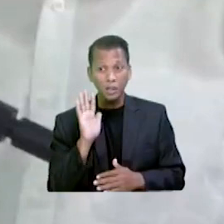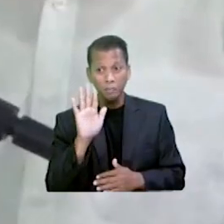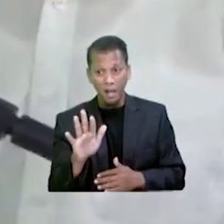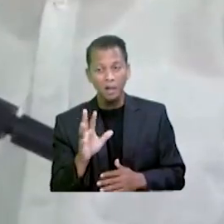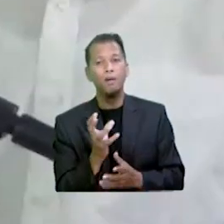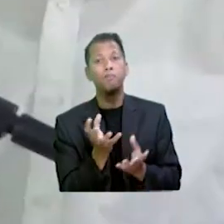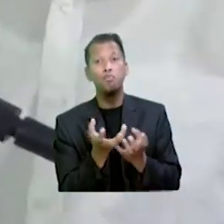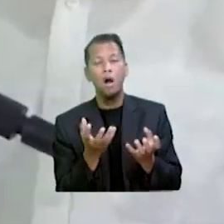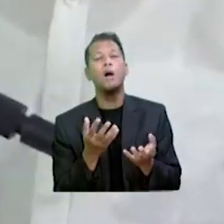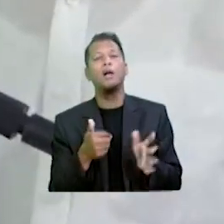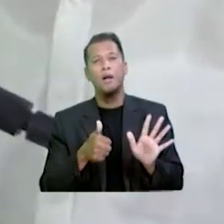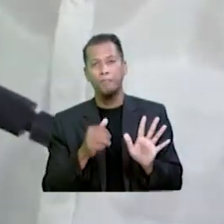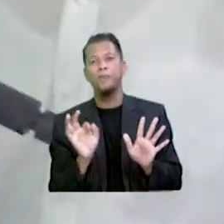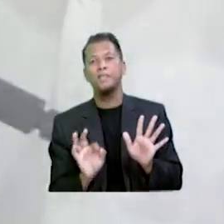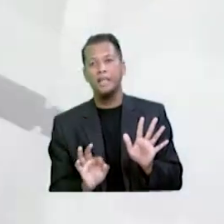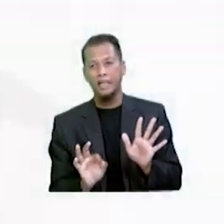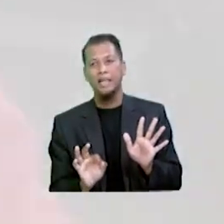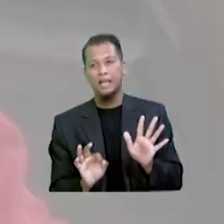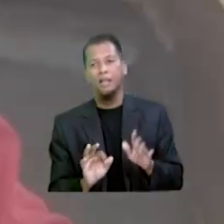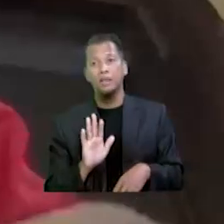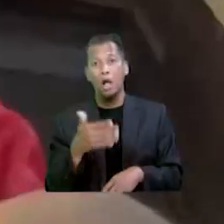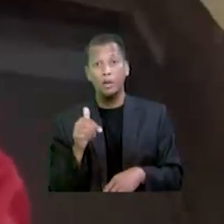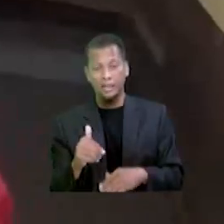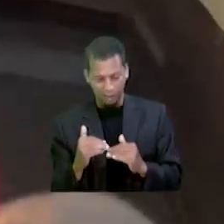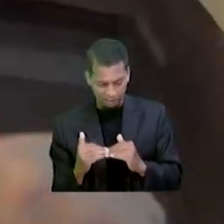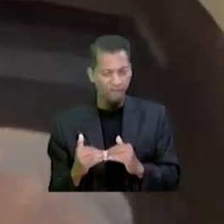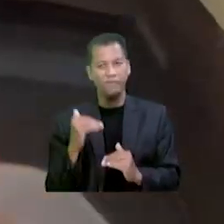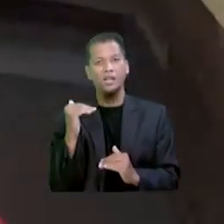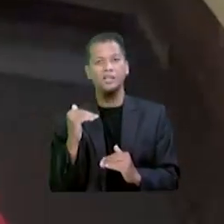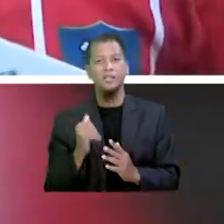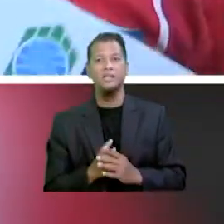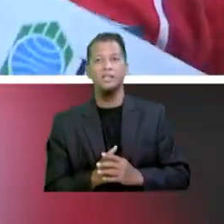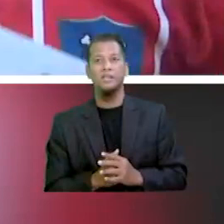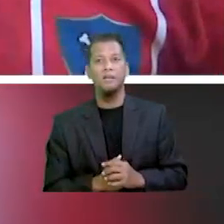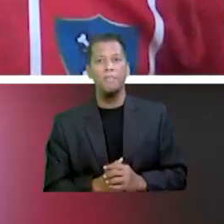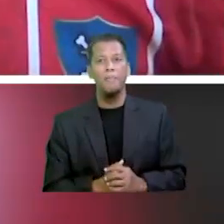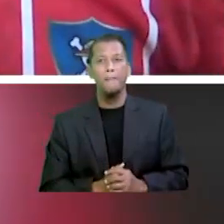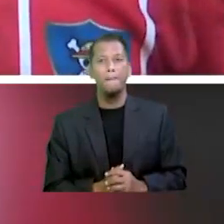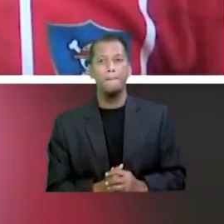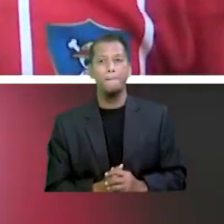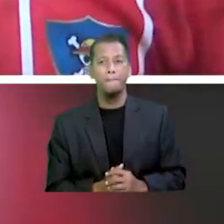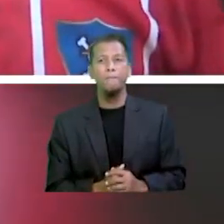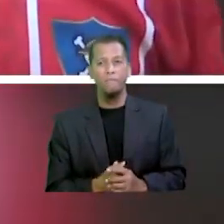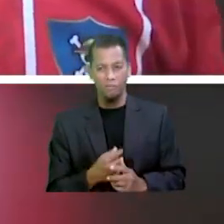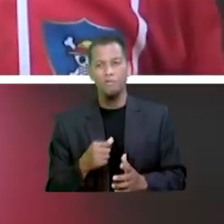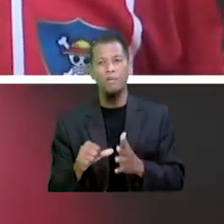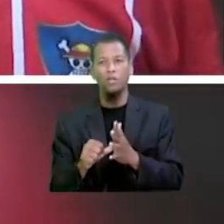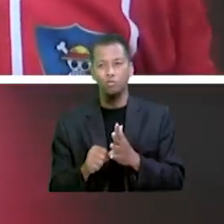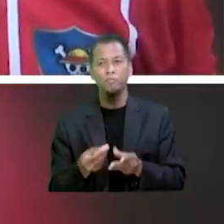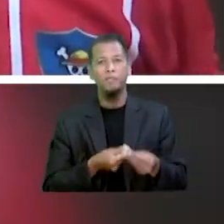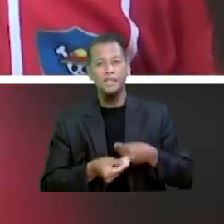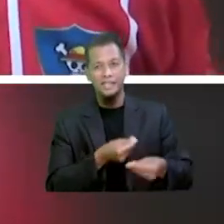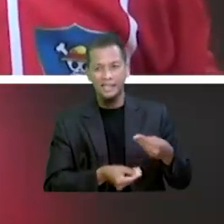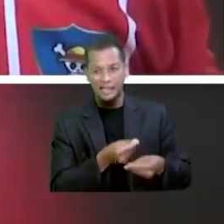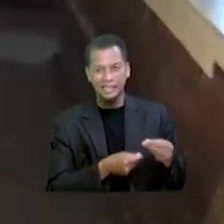bunga lebih rendah daripada cari di tempat lain. Untuk modal usaha bang, nyupai-nyupai ke rumah makan,